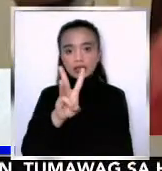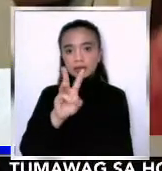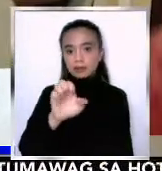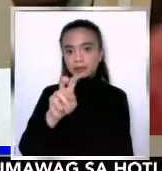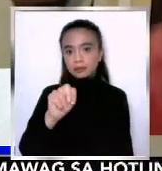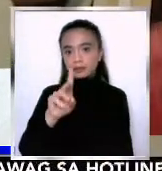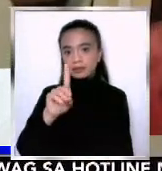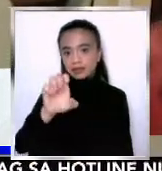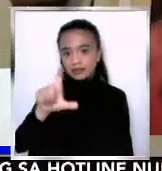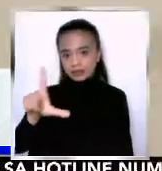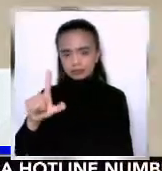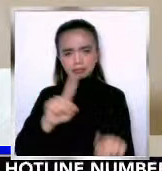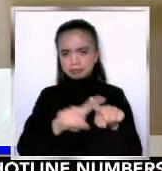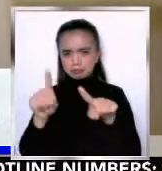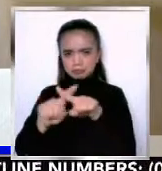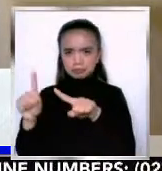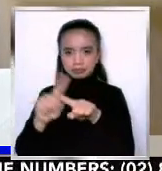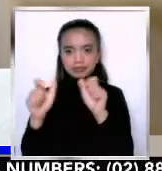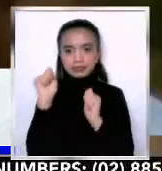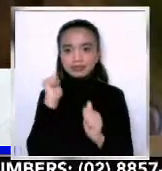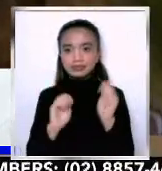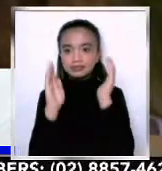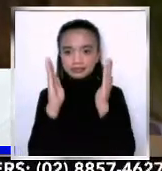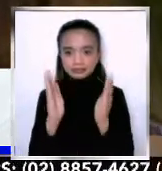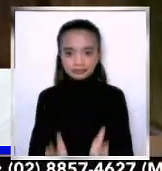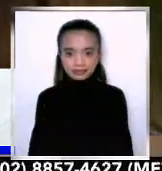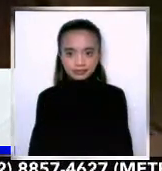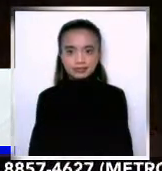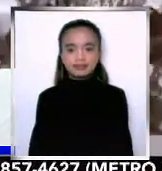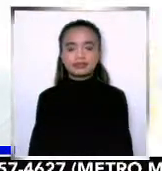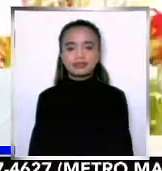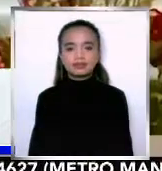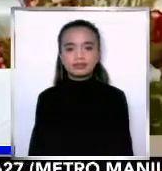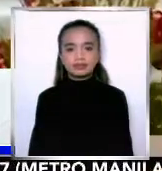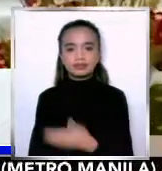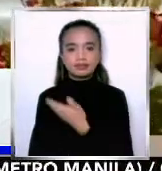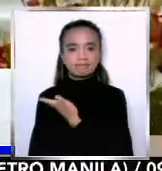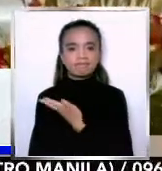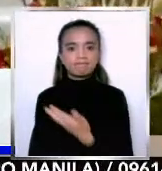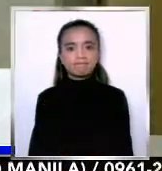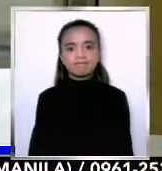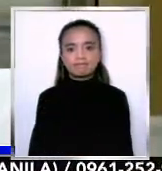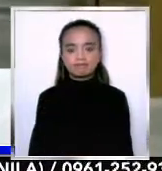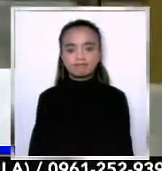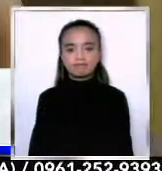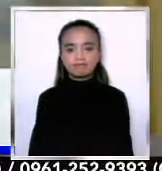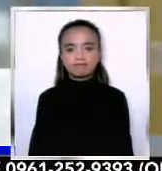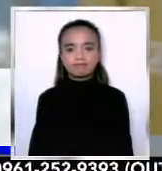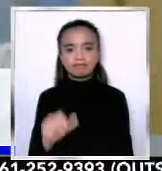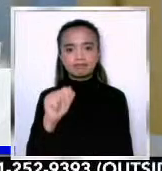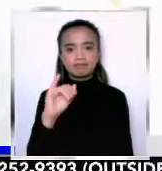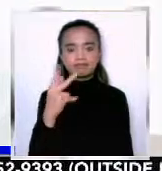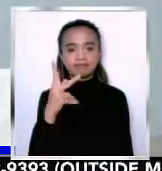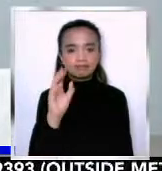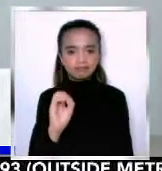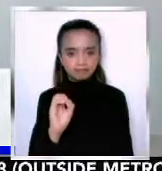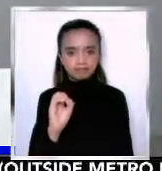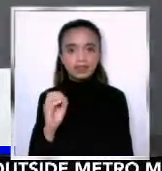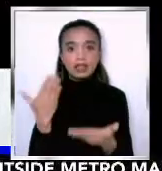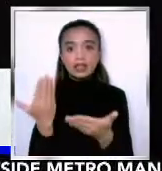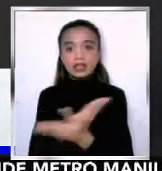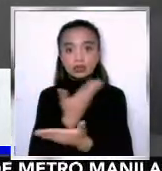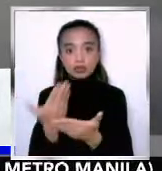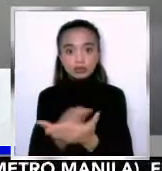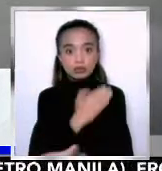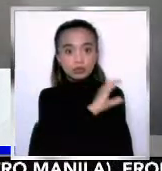Romero, Benji Paras, James Blanco, Elijah Alejo, Aiko Melendez, at ang bagong karakter na